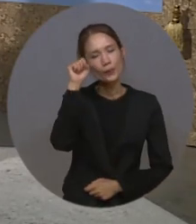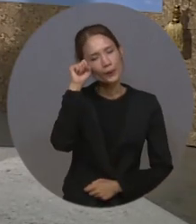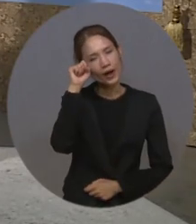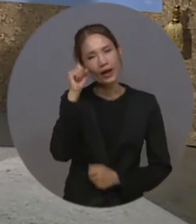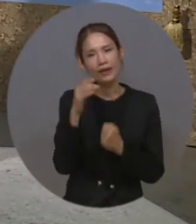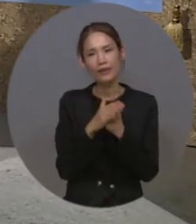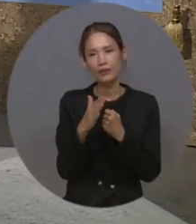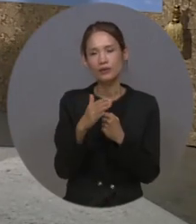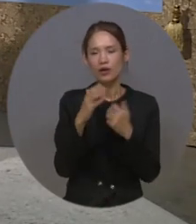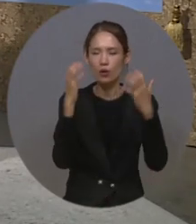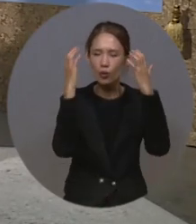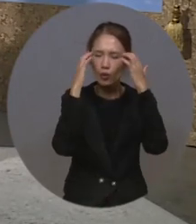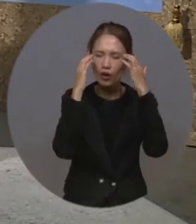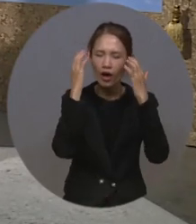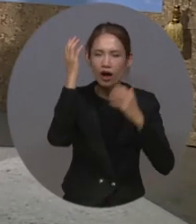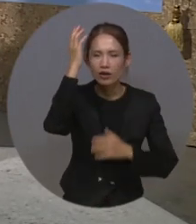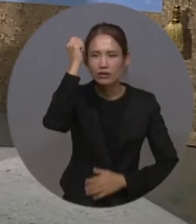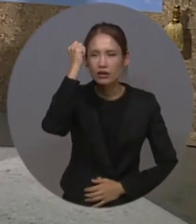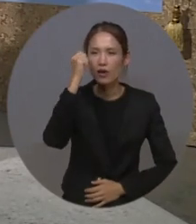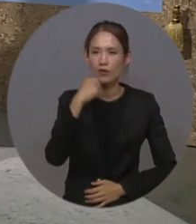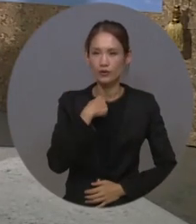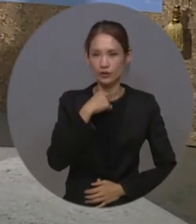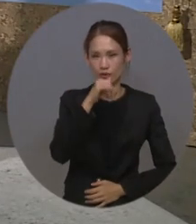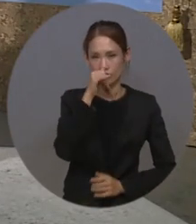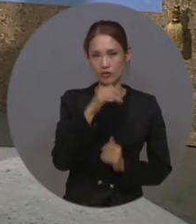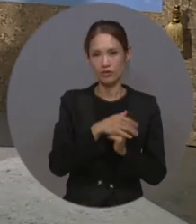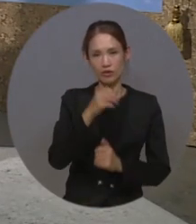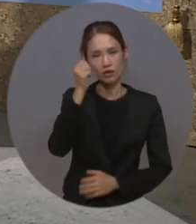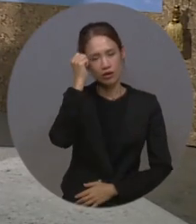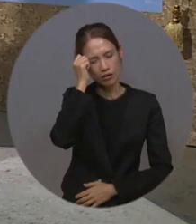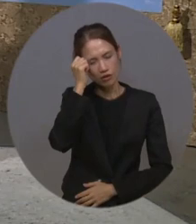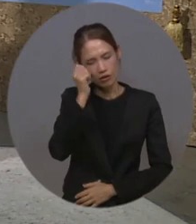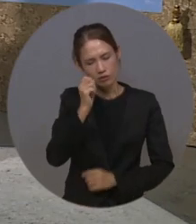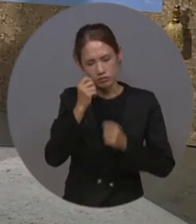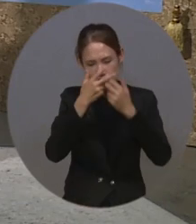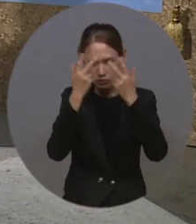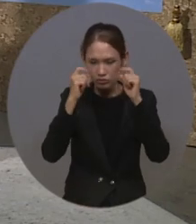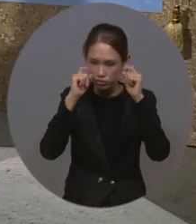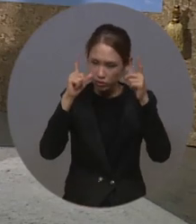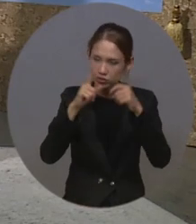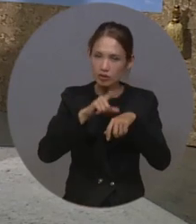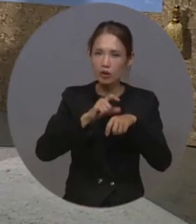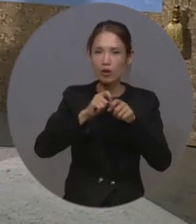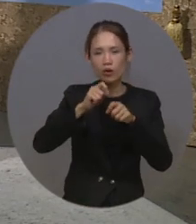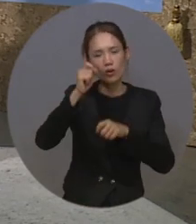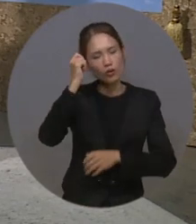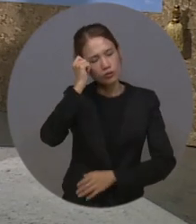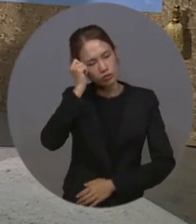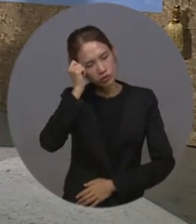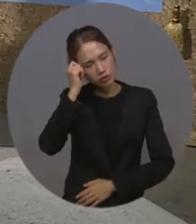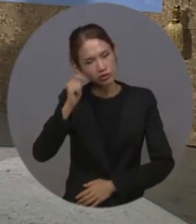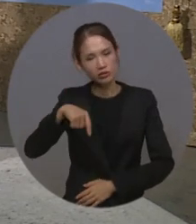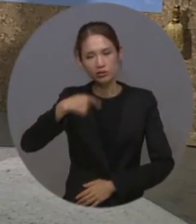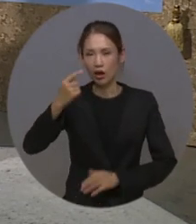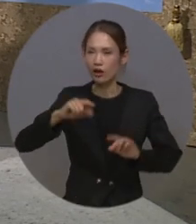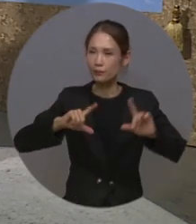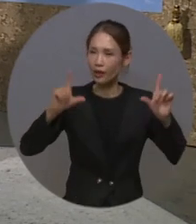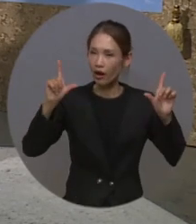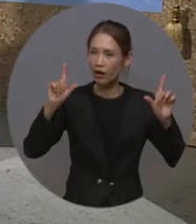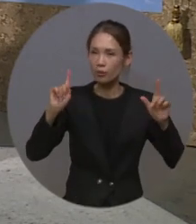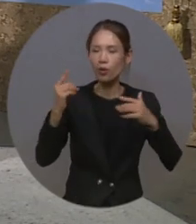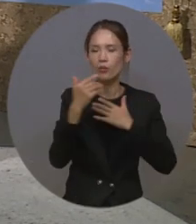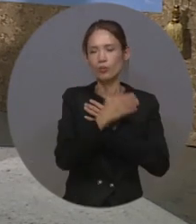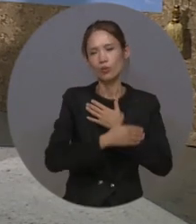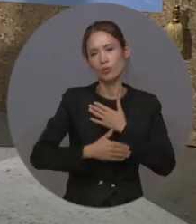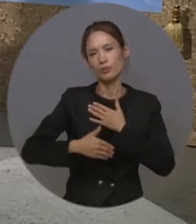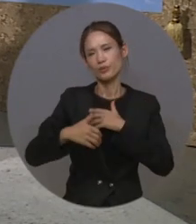경험이 있거든요. 네. 그래서 암만 자고 일어나도 아까 말씀하신 것처럼 오랜 시간을 자도 다음날 일어났을 때 너무 몸이